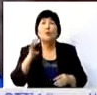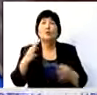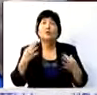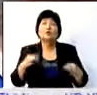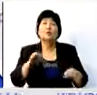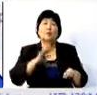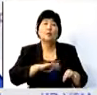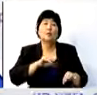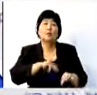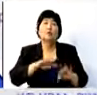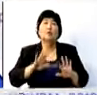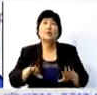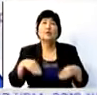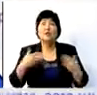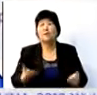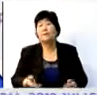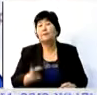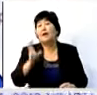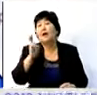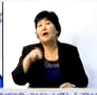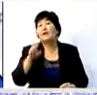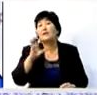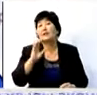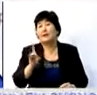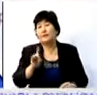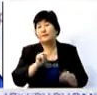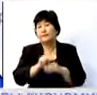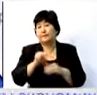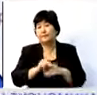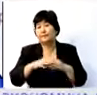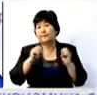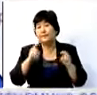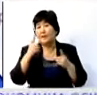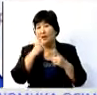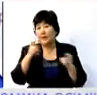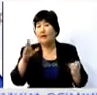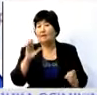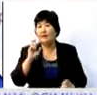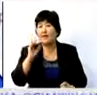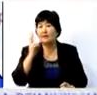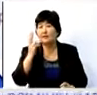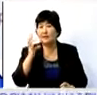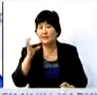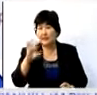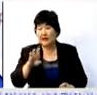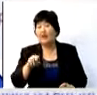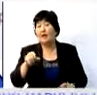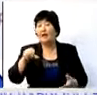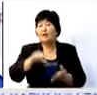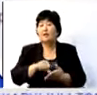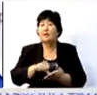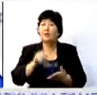жұмыс орны ұсынылды. Әдіскер мамандығына вакансия жарыладық. Жәрмеңкеге қатысушылар